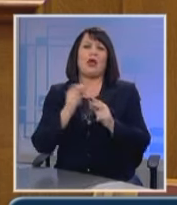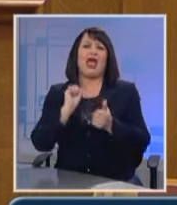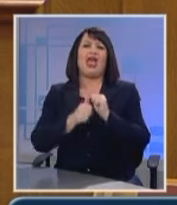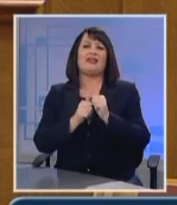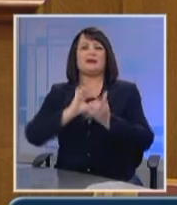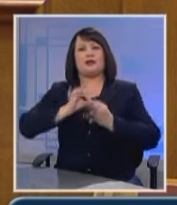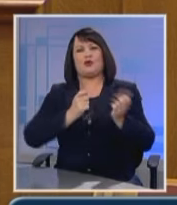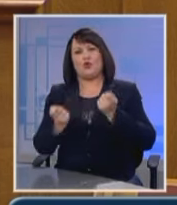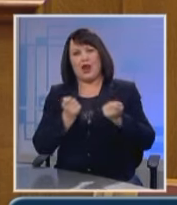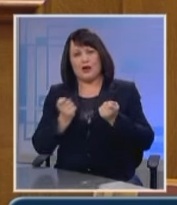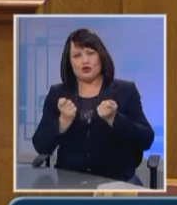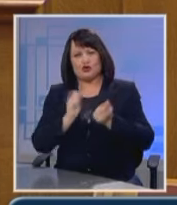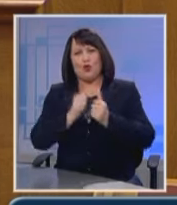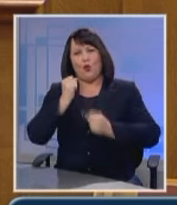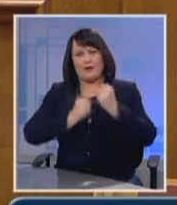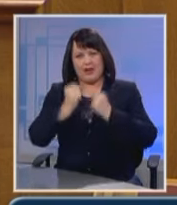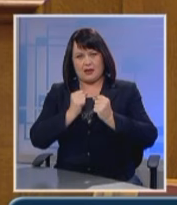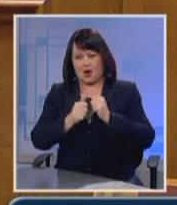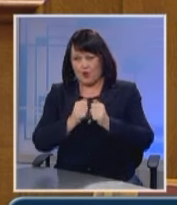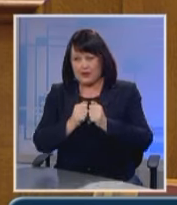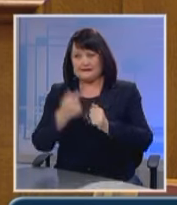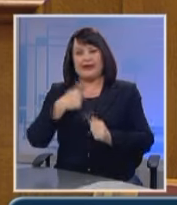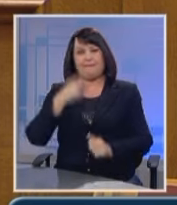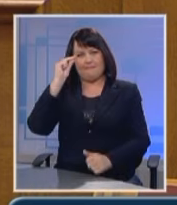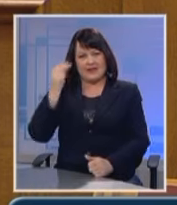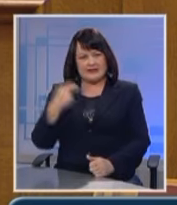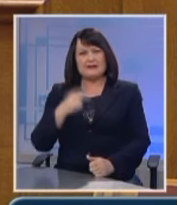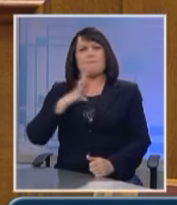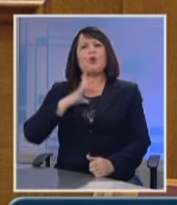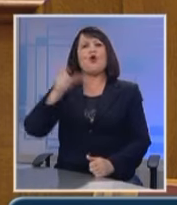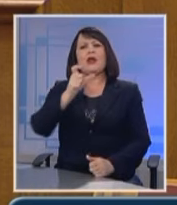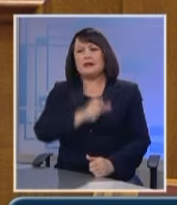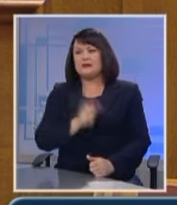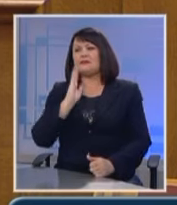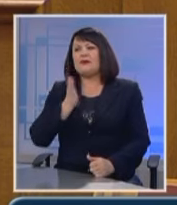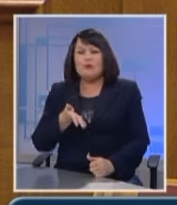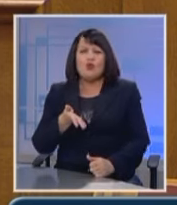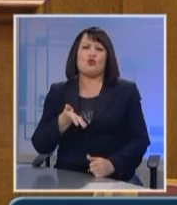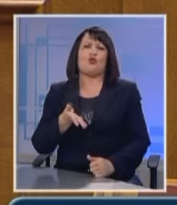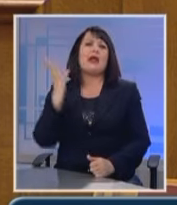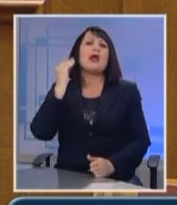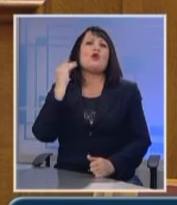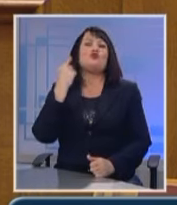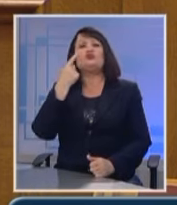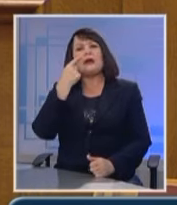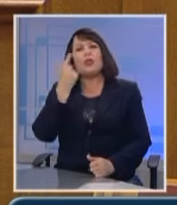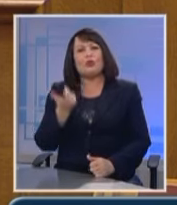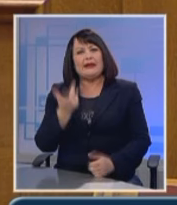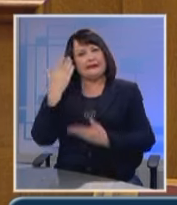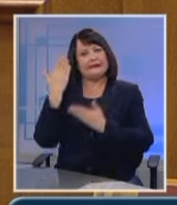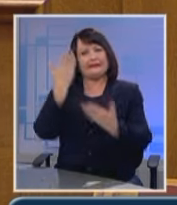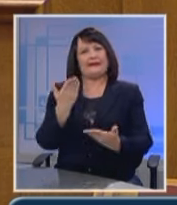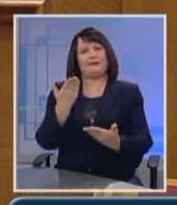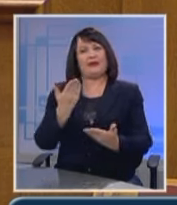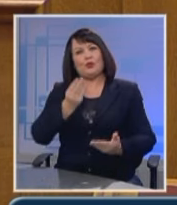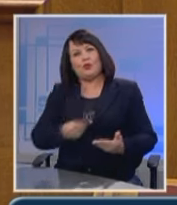αθλητική οργάνωση. Και εμείς ως βουλευτές και μέσω ημών και οι πολίτες να έχουμε τη δυνατότητα να σας ακούσουμε και να σας τιμήσουμε για